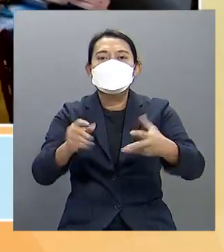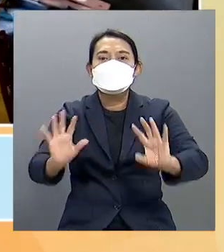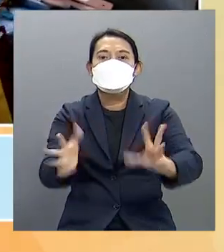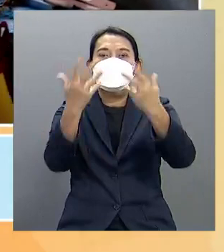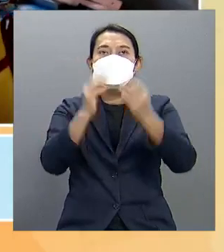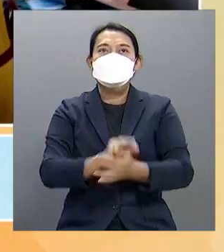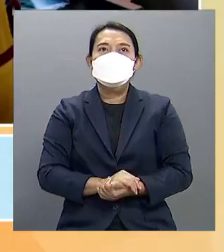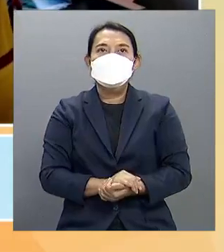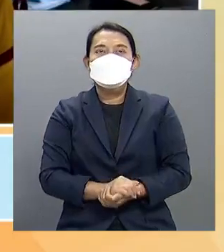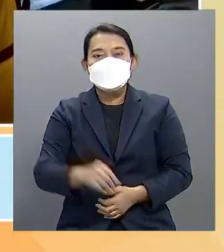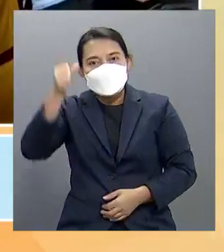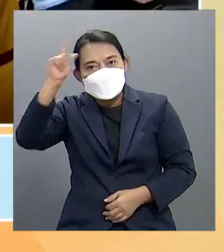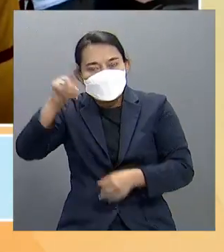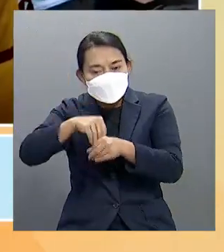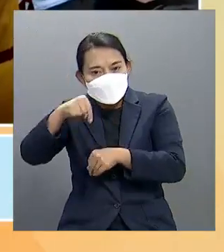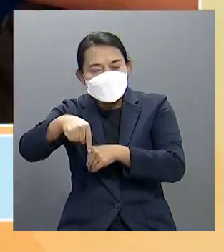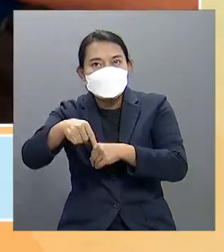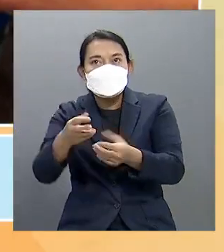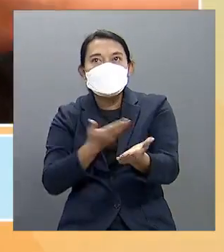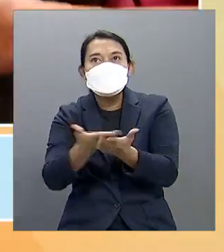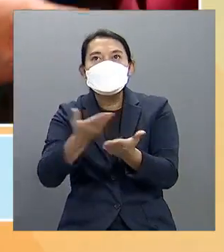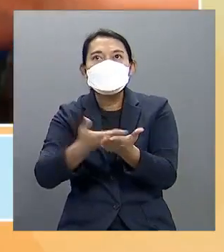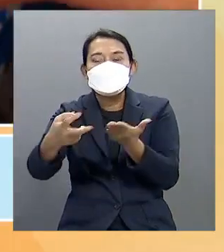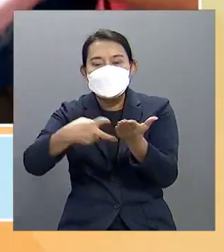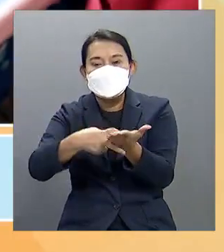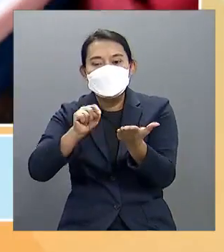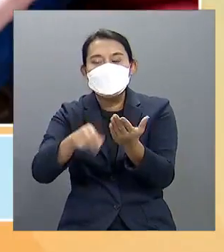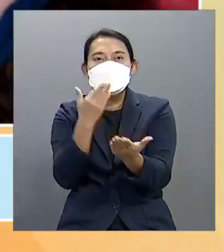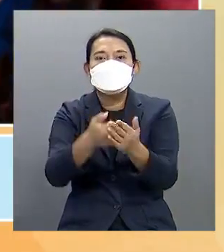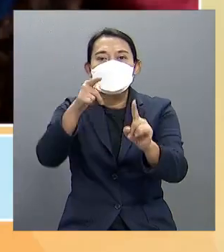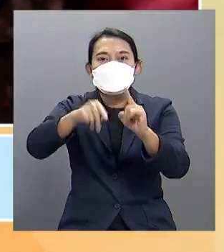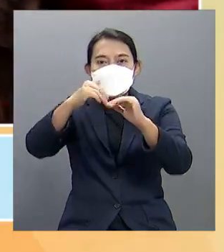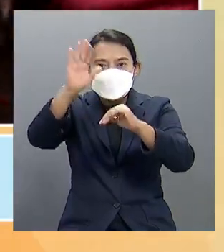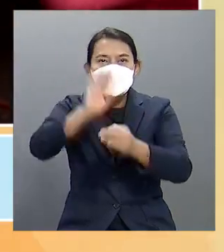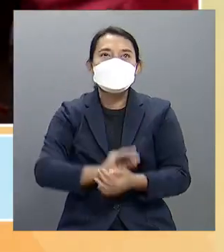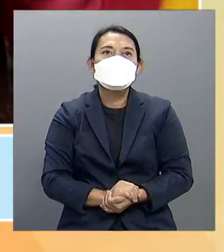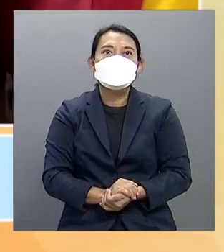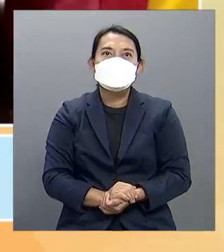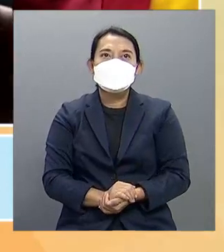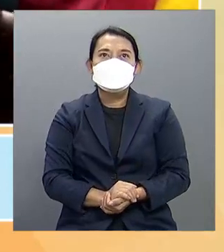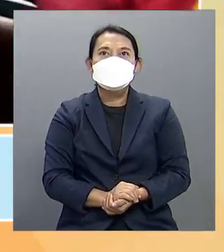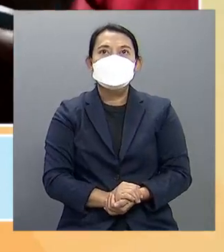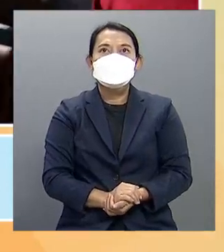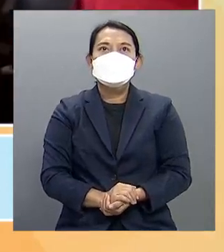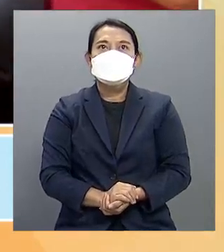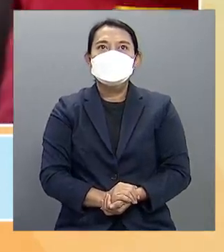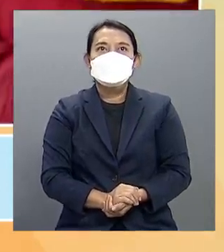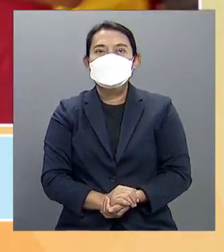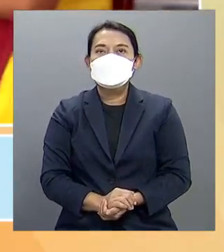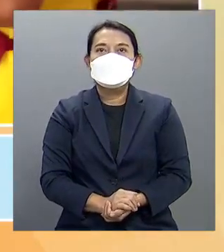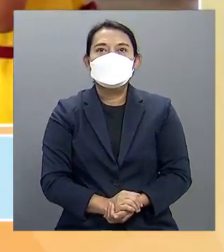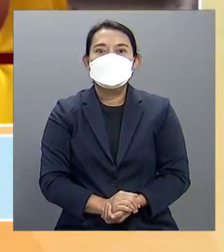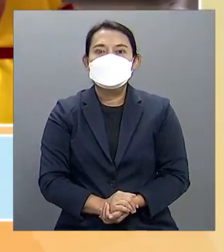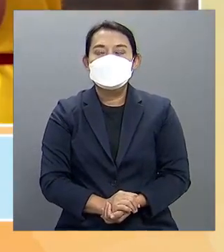79 บาท แล้วคือสูตรซื้อตั๋วเครื่องบินตั๋วเครื่องบิน1,000 กว่าบาท แต่ ไ ป นอนด้วย เอาชนะใจตัวเอง แต่ไม่แน่ไงเราเที่ยว